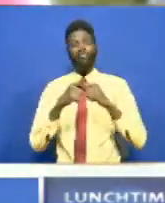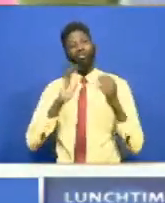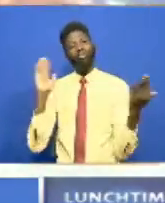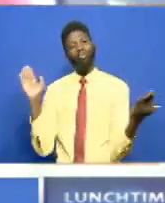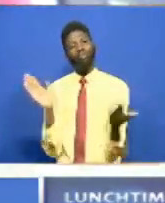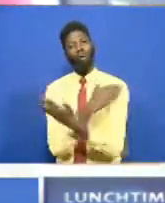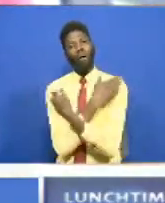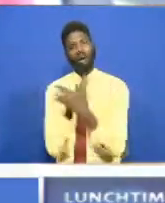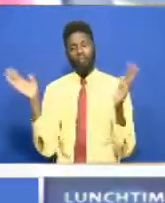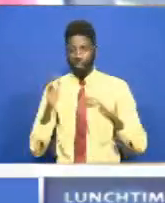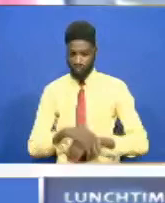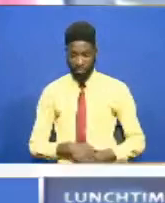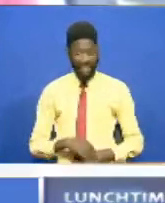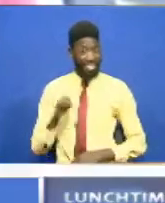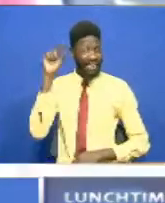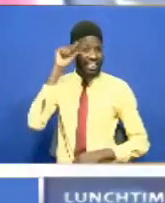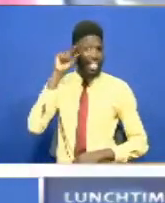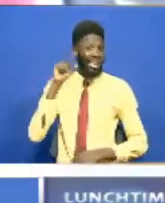ubaguzi ya jinsia,